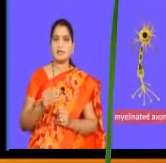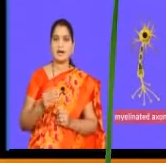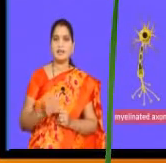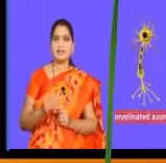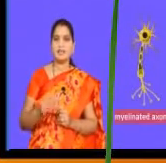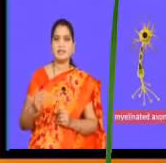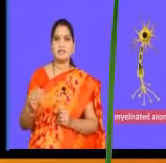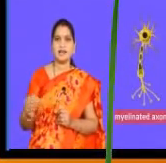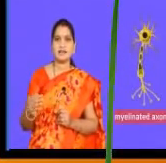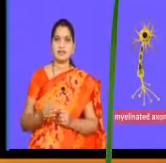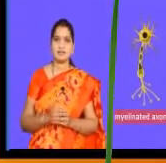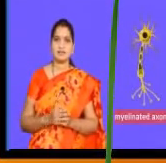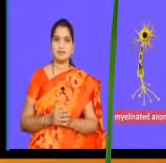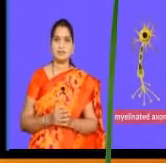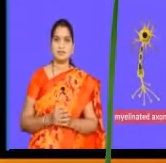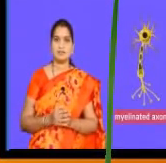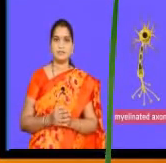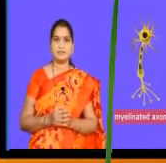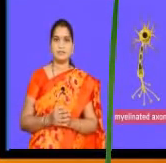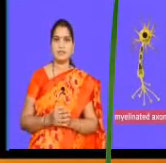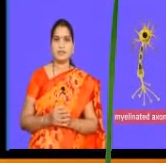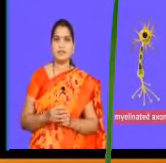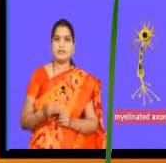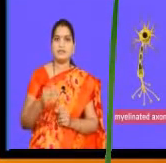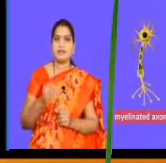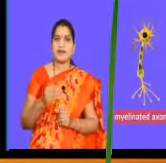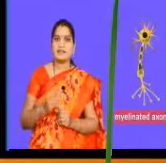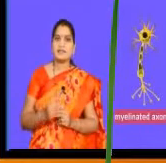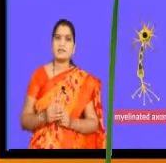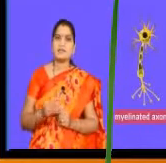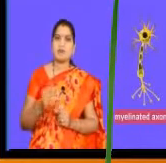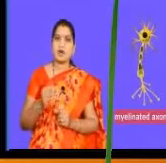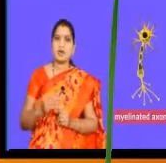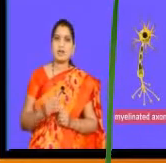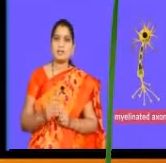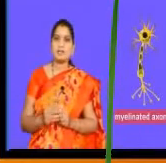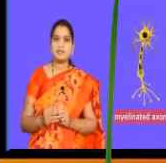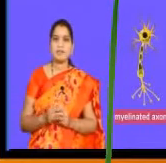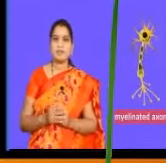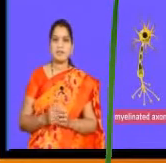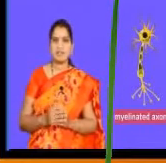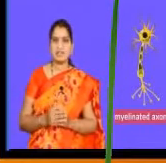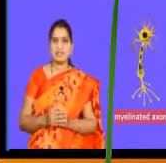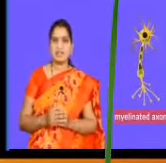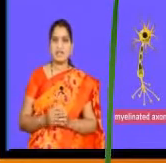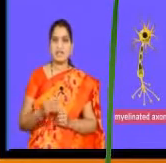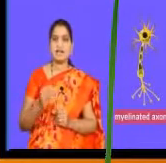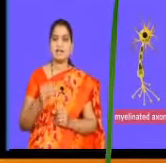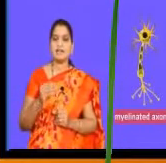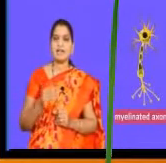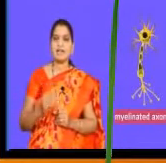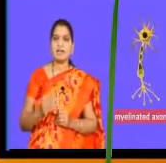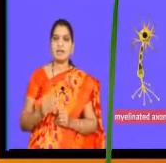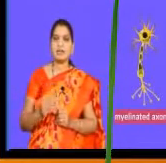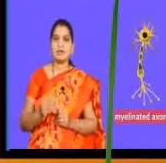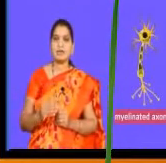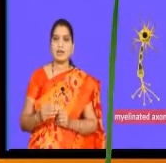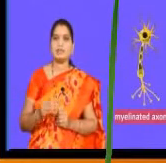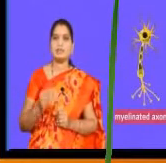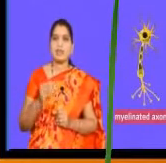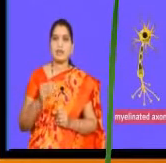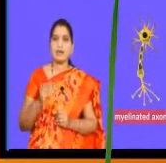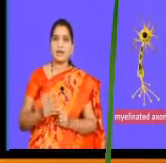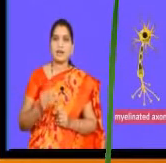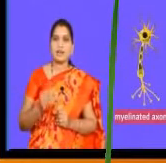తెలంగాణ సిటీస్లలో, ప్లస్ కేరళ సిటీస్ అండ్ విలేజెస్లలో క్లాసెస్ నార్మల్గా జరుగుతుంది. మీకు టీవీలో